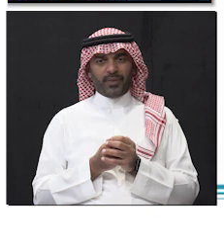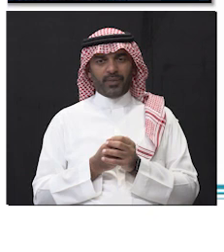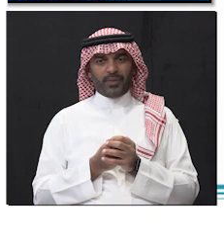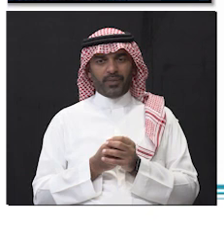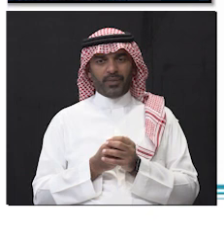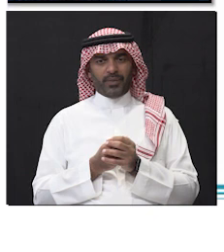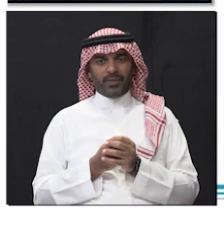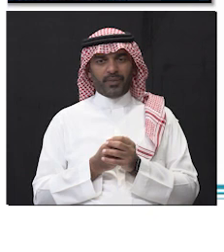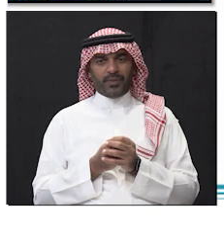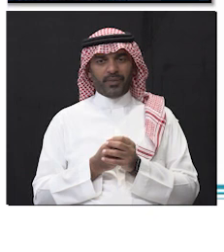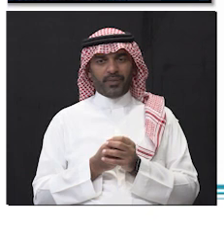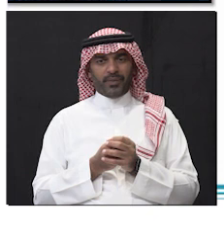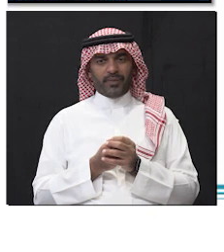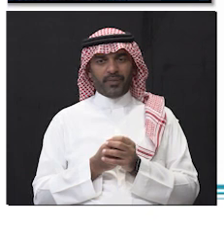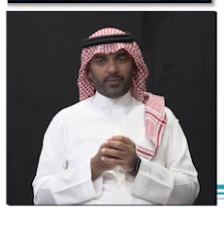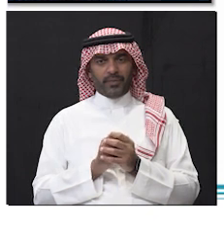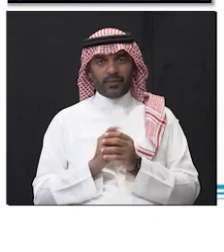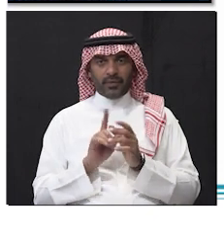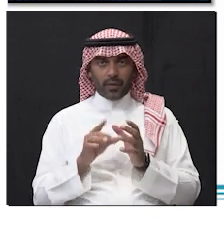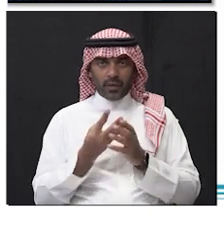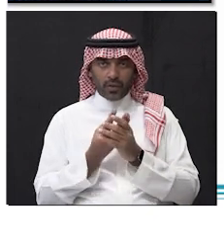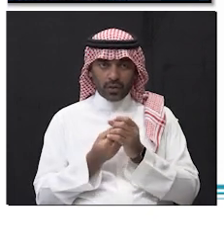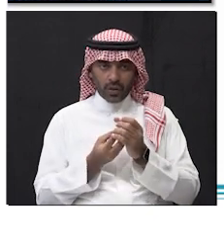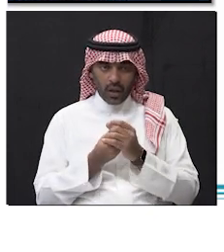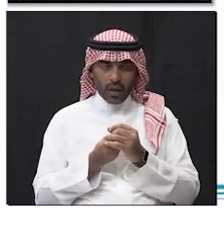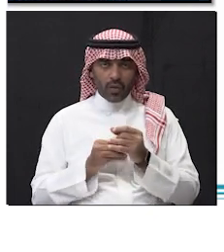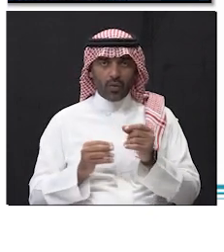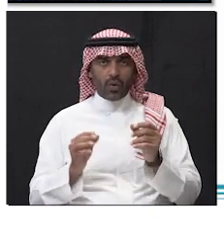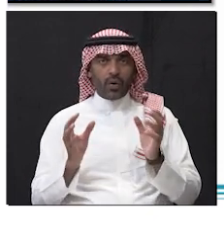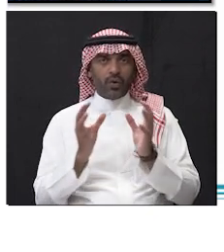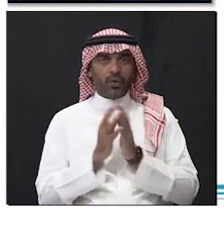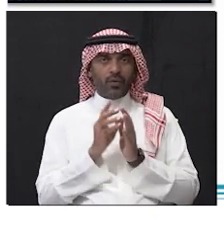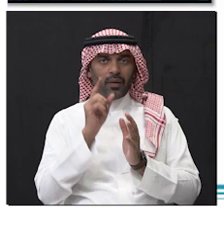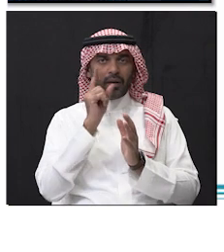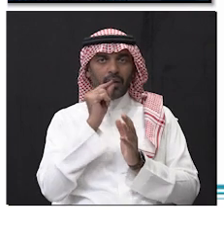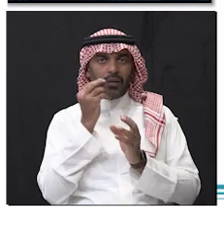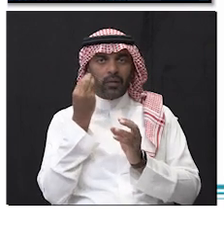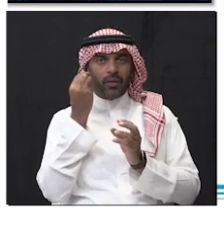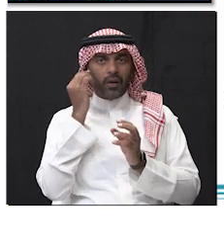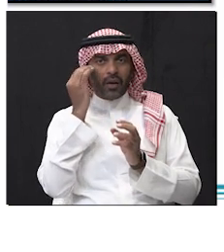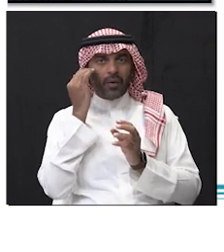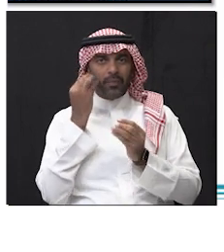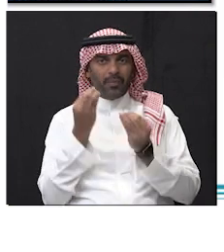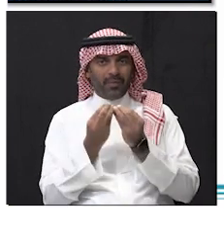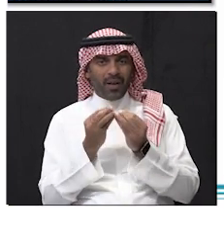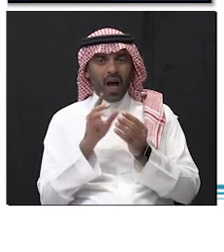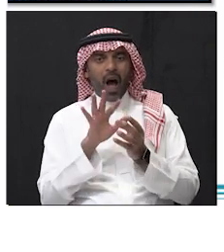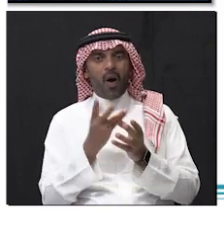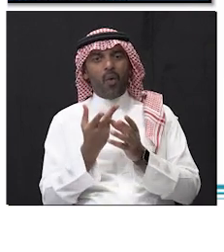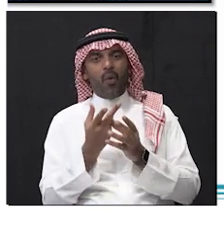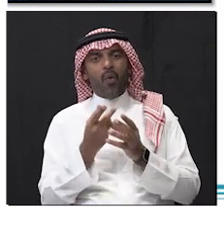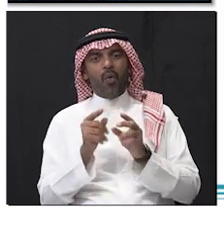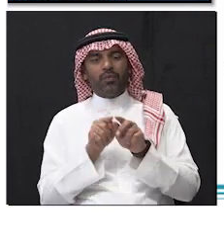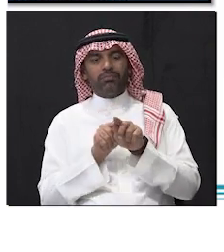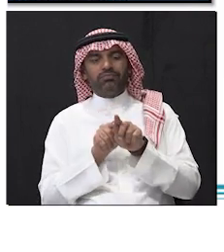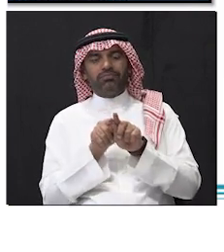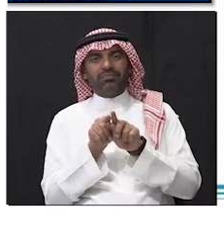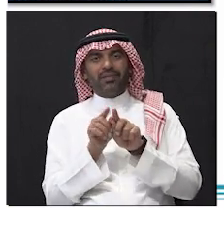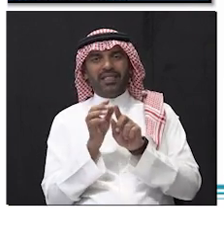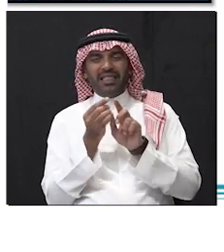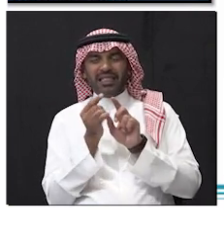أحسنتم. التكاثر بطريقتين، تكاثر جنسي وغير جنسي بالتبرعم. ماذا قلنا